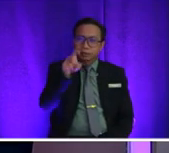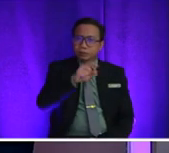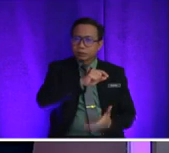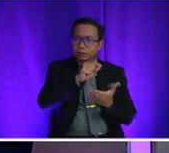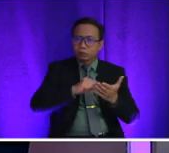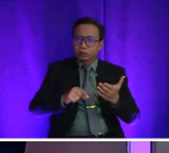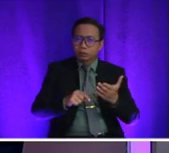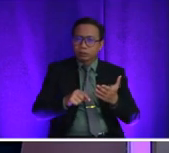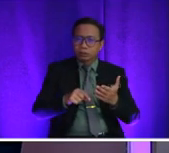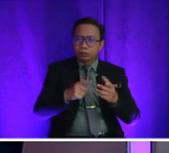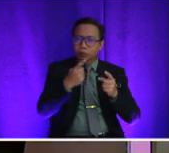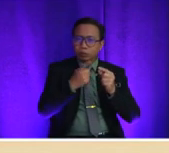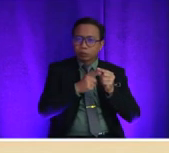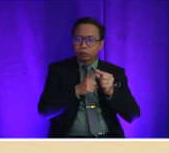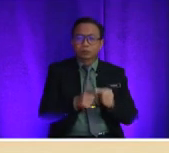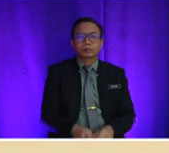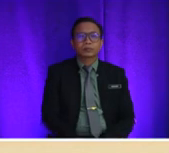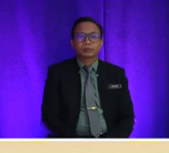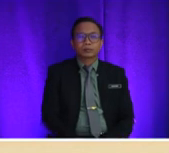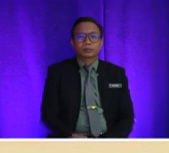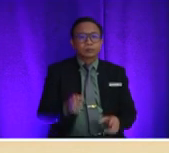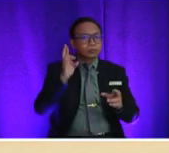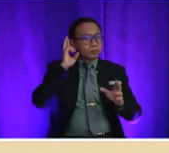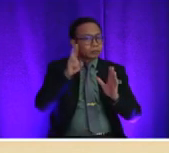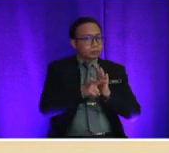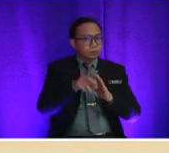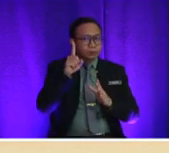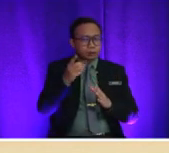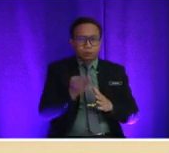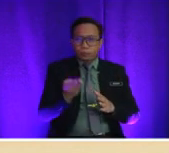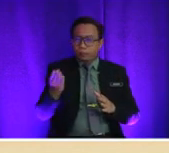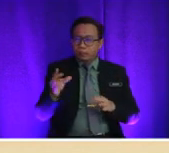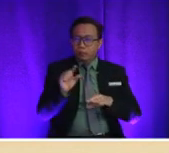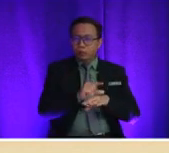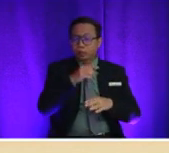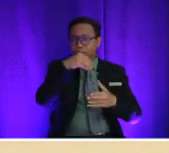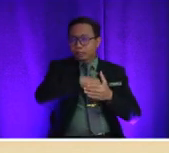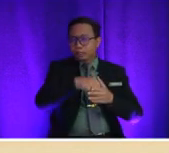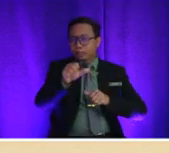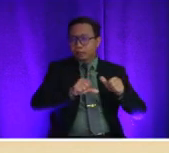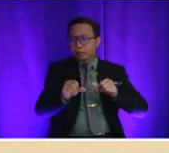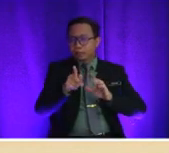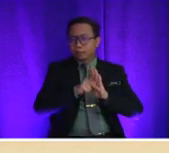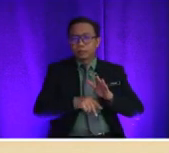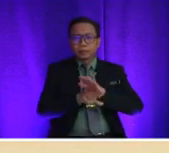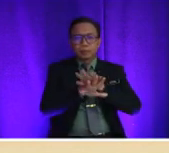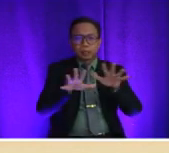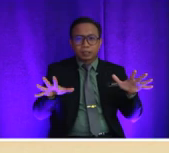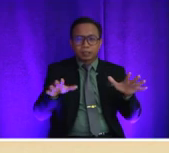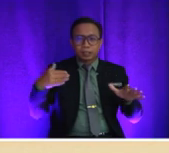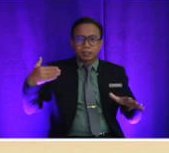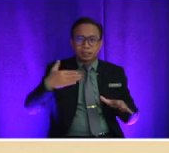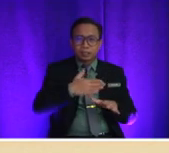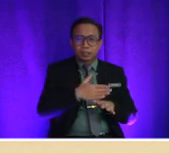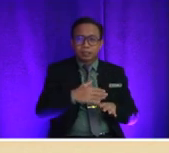abjad juga oke Raja satu menunjukkan bahan yang digunakan dalam TV pembiakan ikan platis dibagi